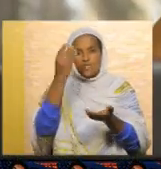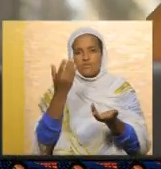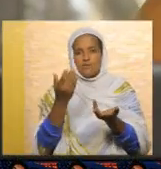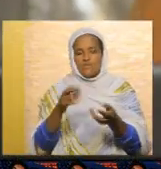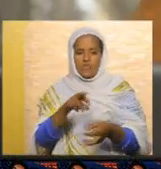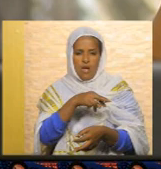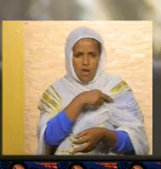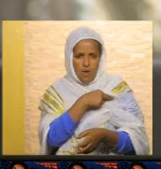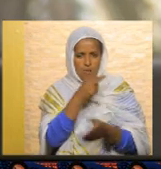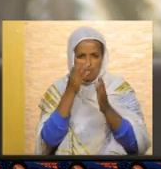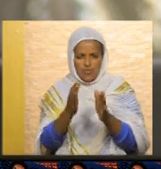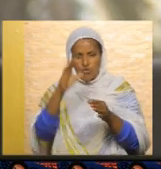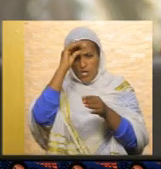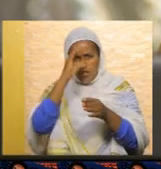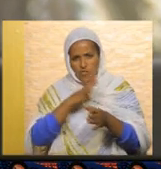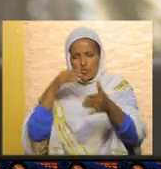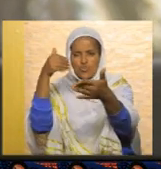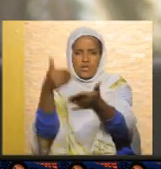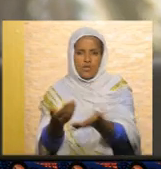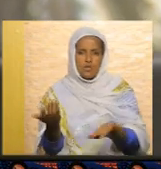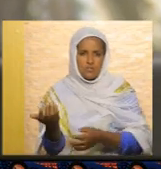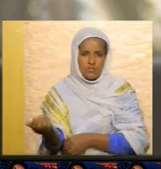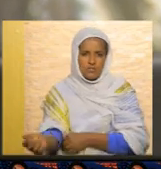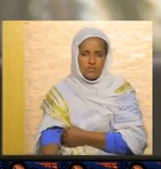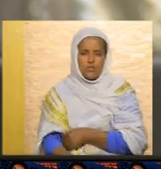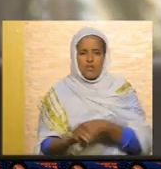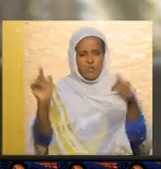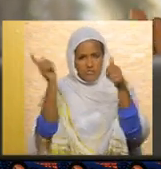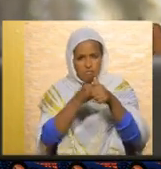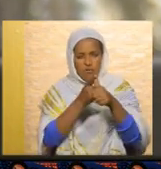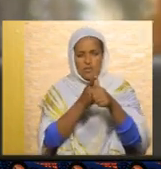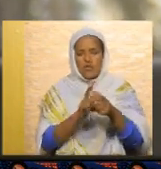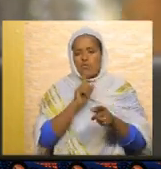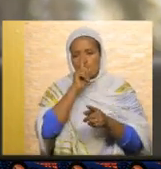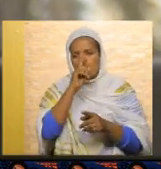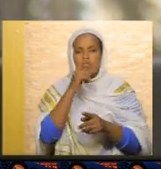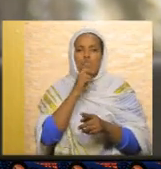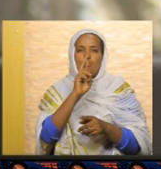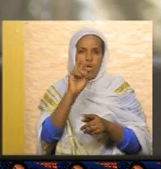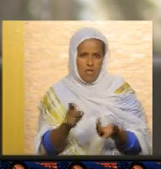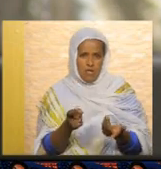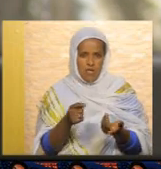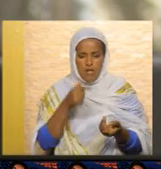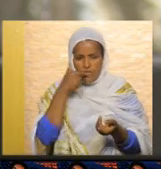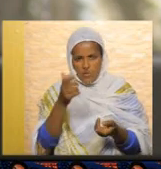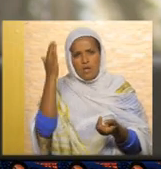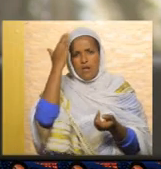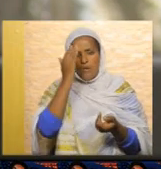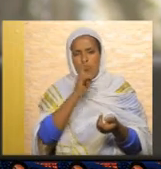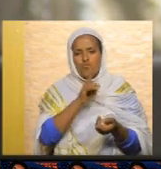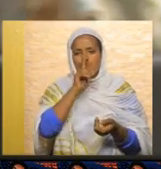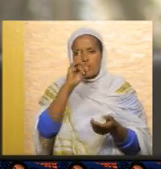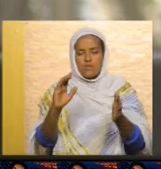ትምህርት የሃይማኖቱ ለሰው እንዲደርስ ለመጀመሪያ እውነት ነው ወይ ብዬ